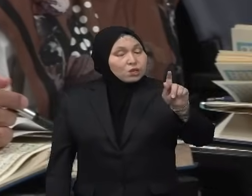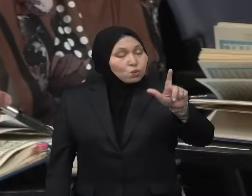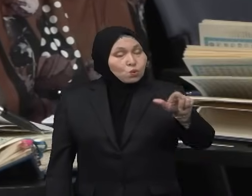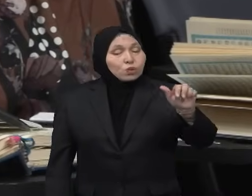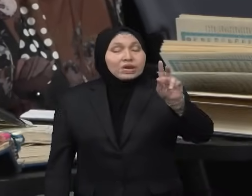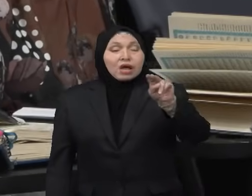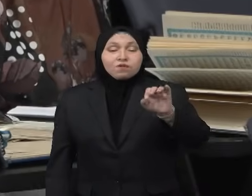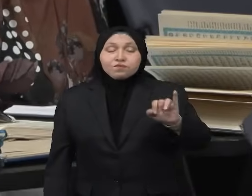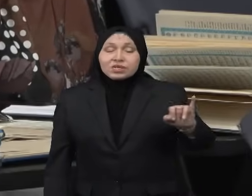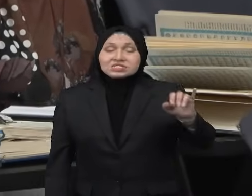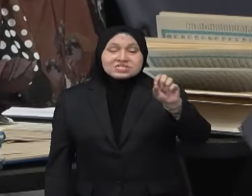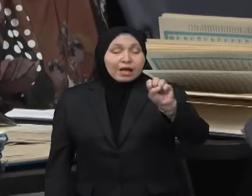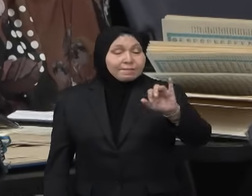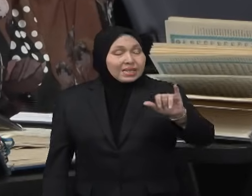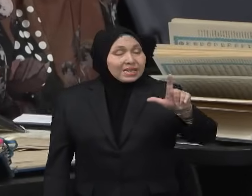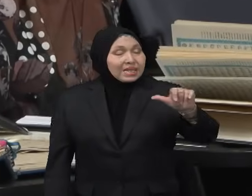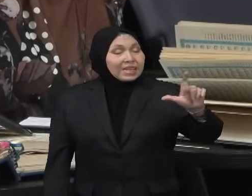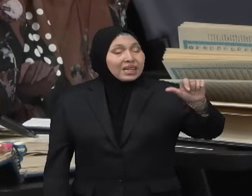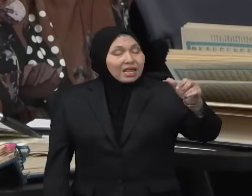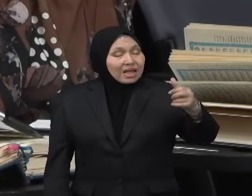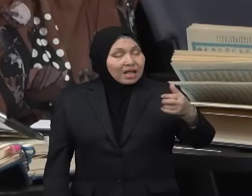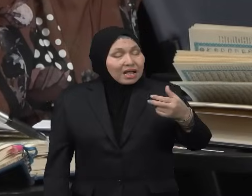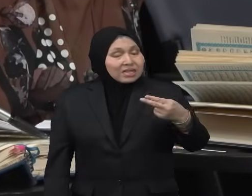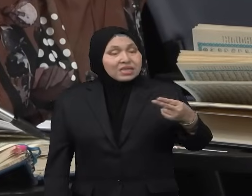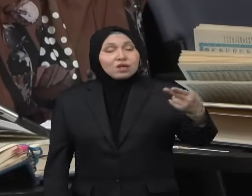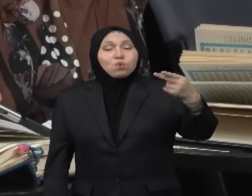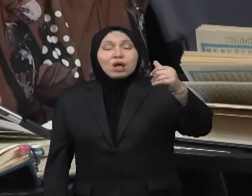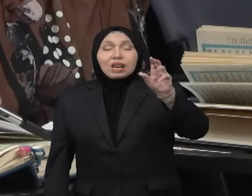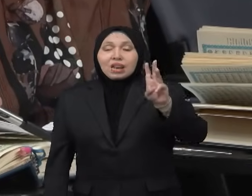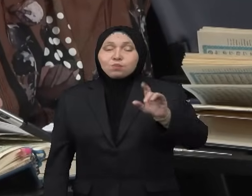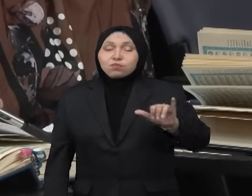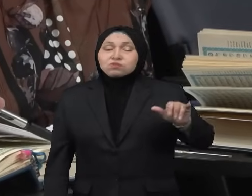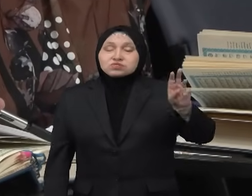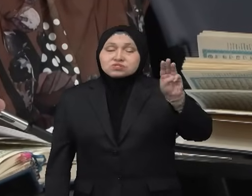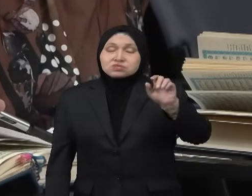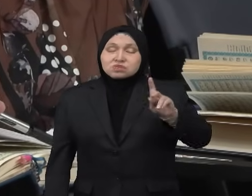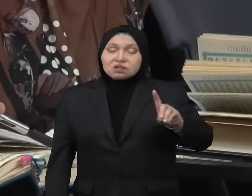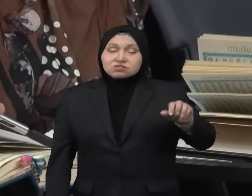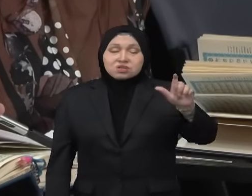تقاتلون في سبيل الله